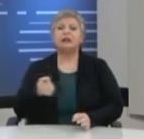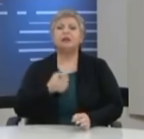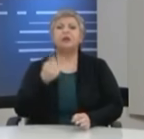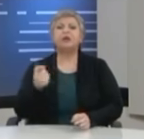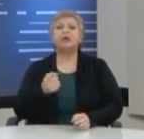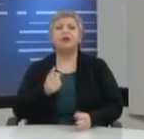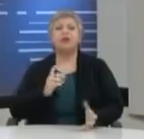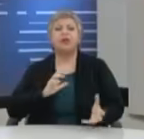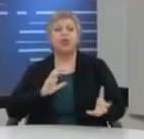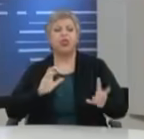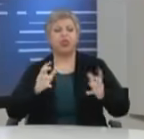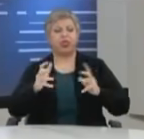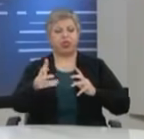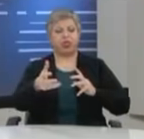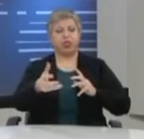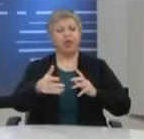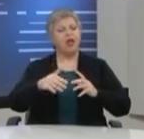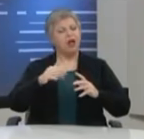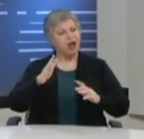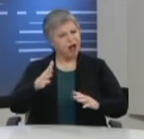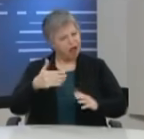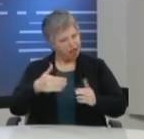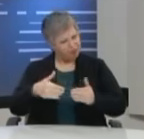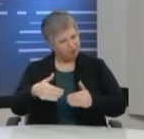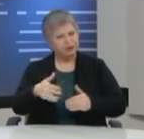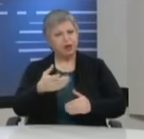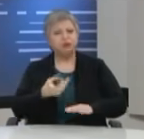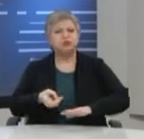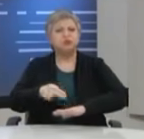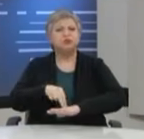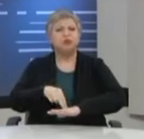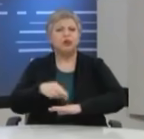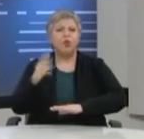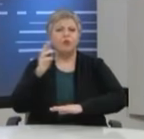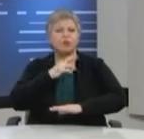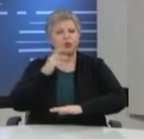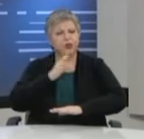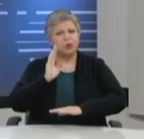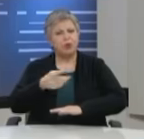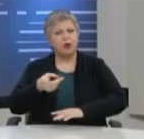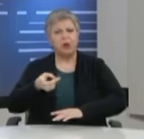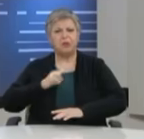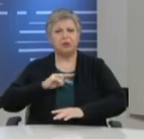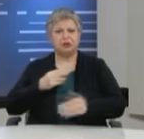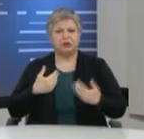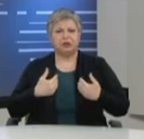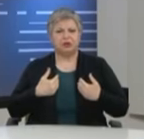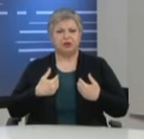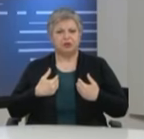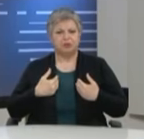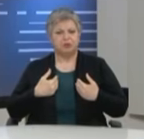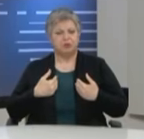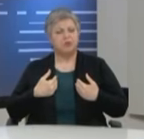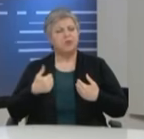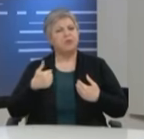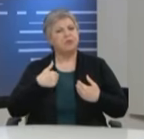ανησυχείτε, κρυβρίζεστε. Φαντάζομαι θα έχει χρόνο ο Πρωθυπουργός να απαντήσει. Θα μου ήταν εύκολο να